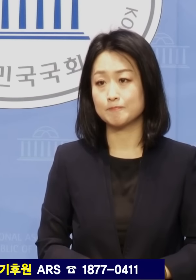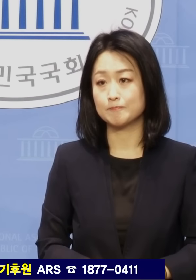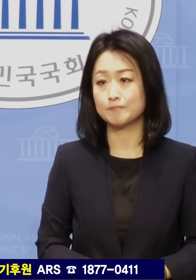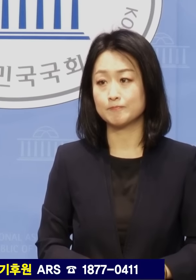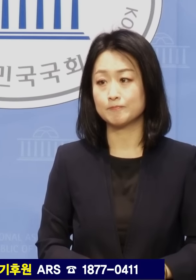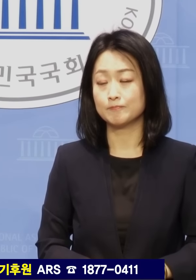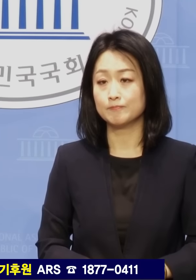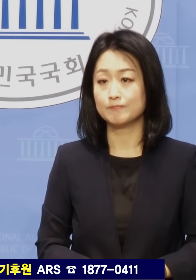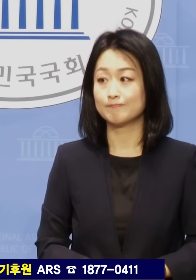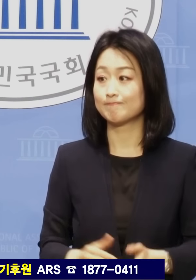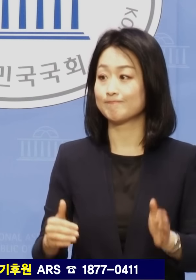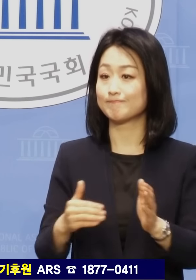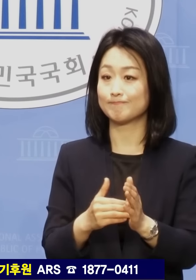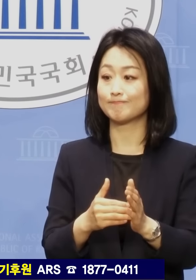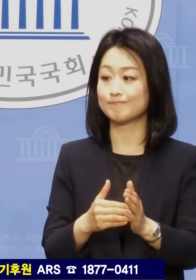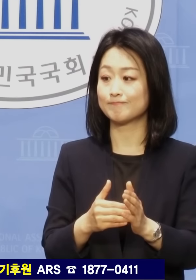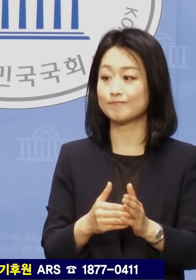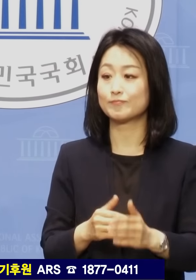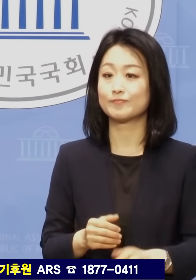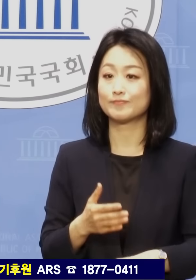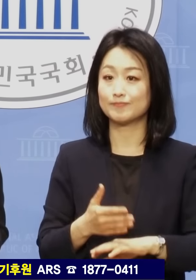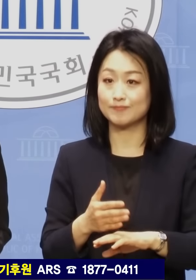것입니다 이상입니다